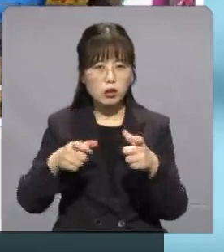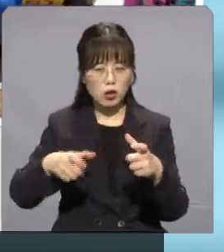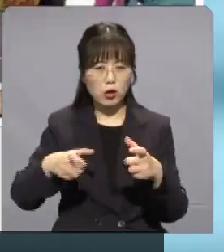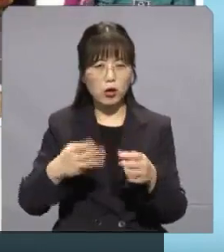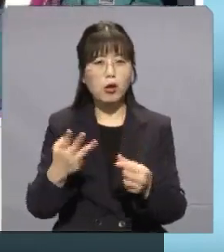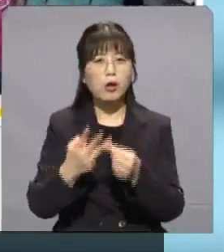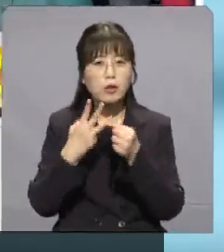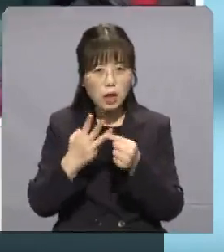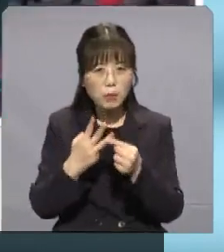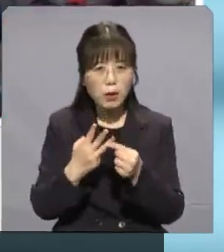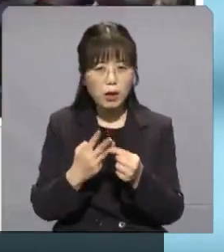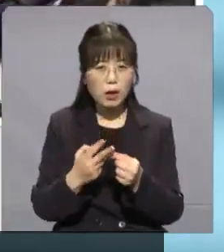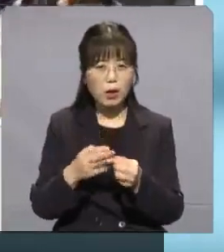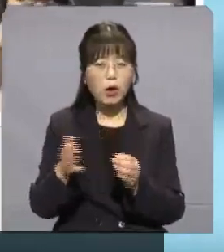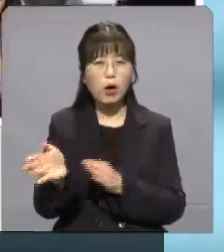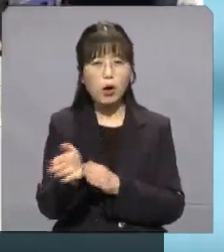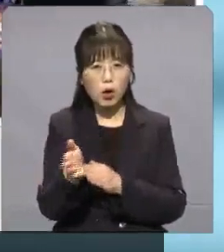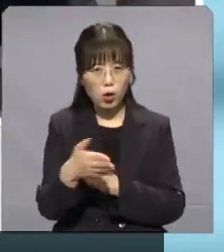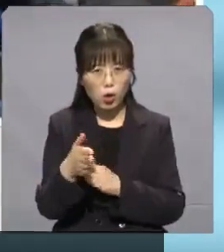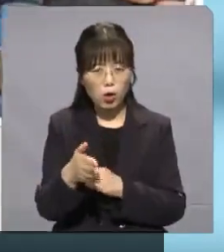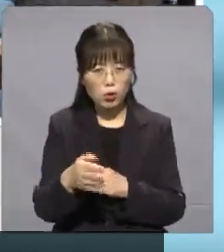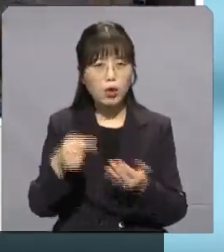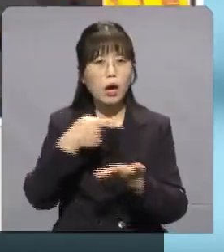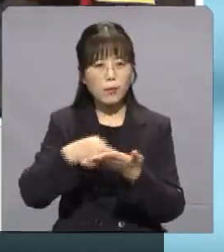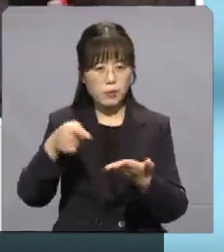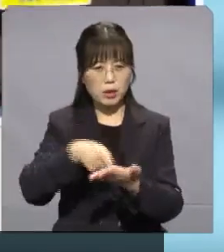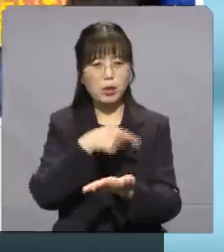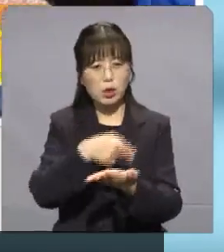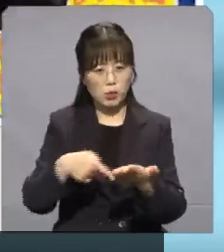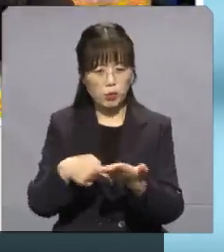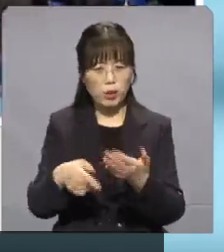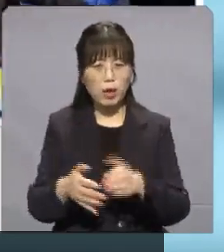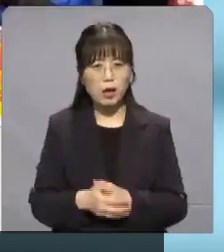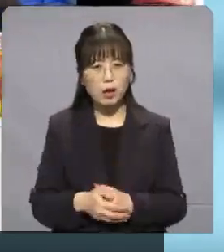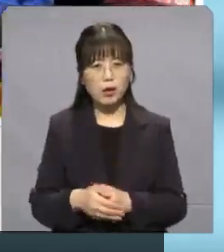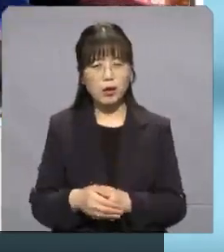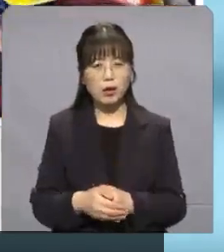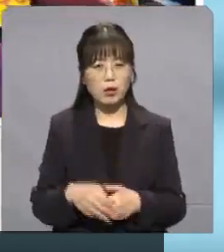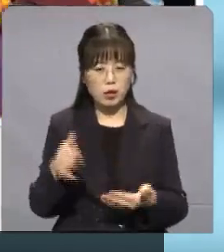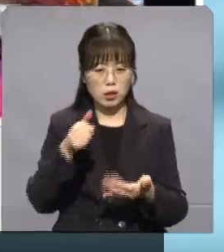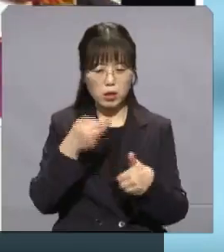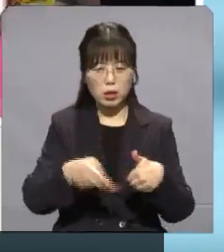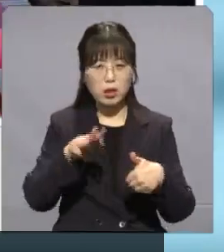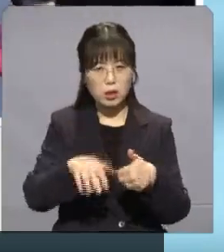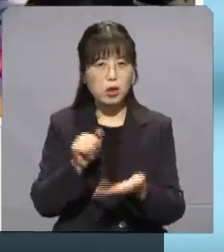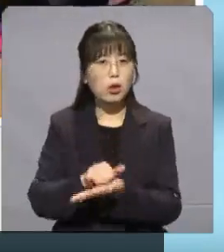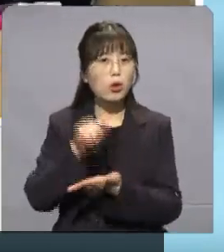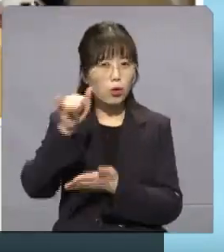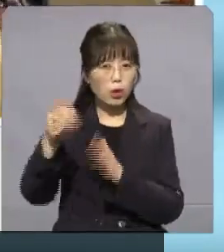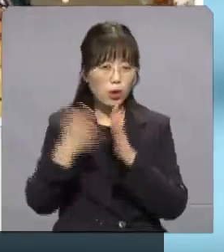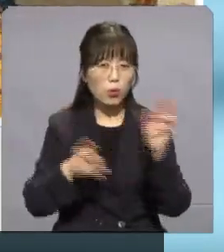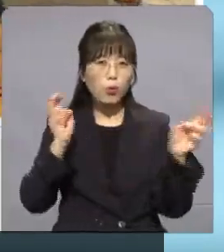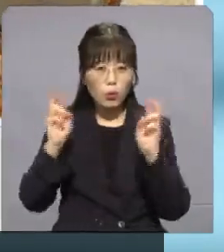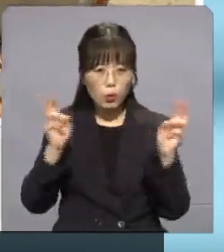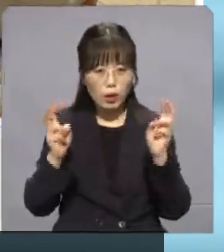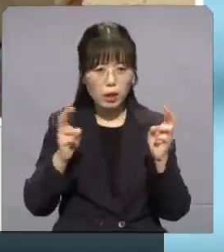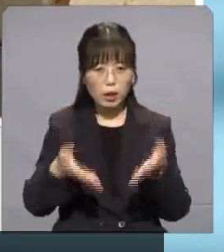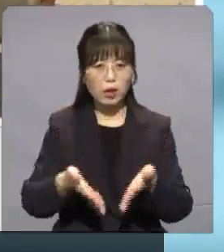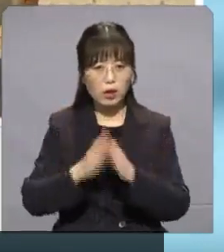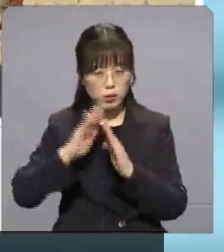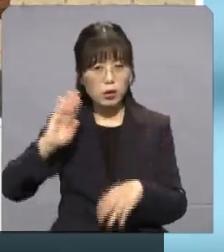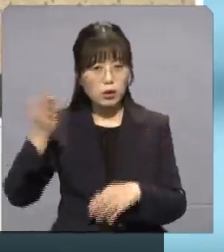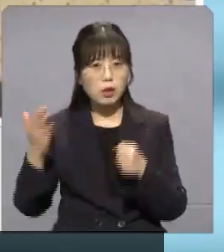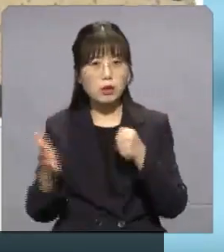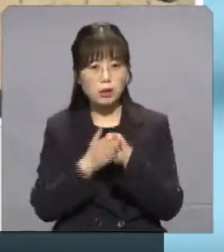지점 그리고 세 번째가 어족자원 피해보상입니다 어렵자원은 이제 인천공항공사가 그 건설이